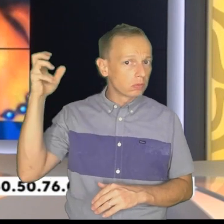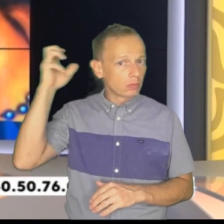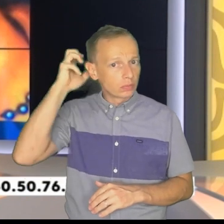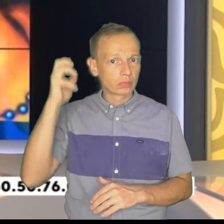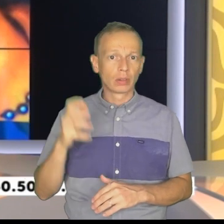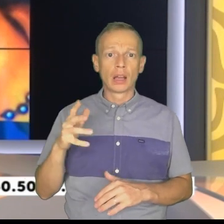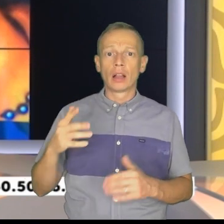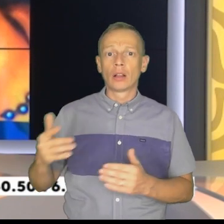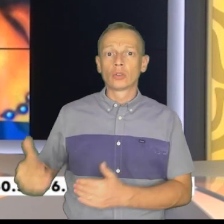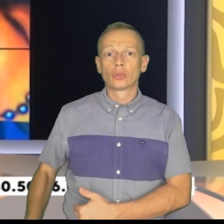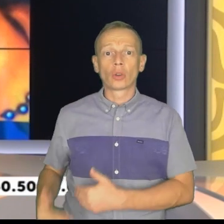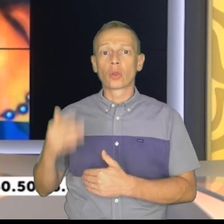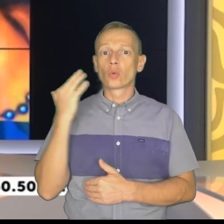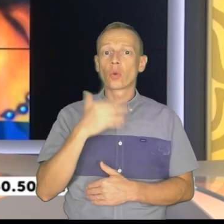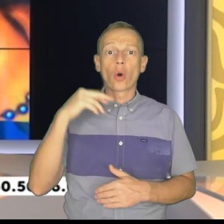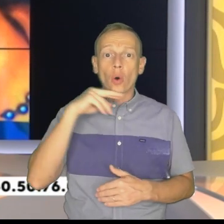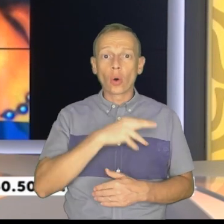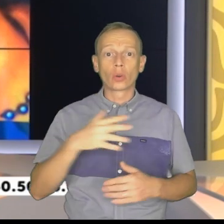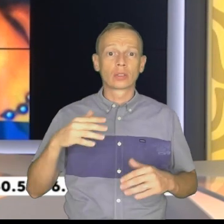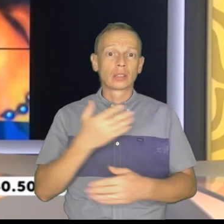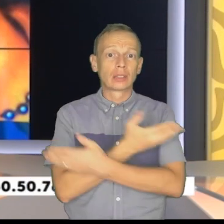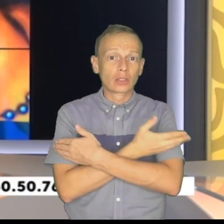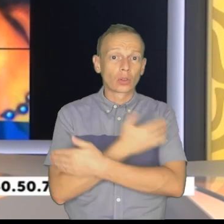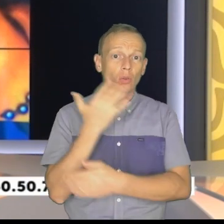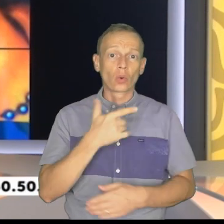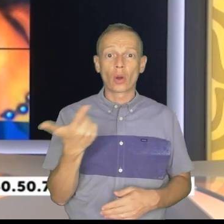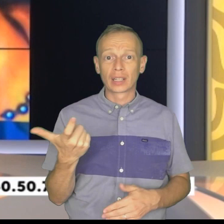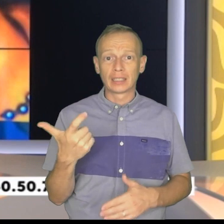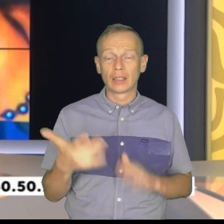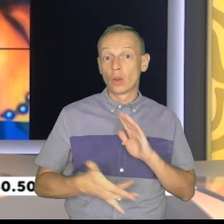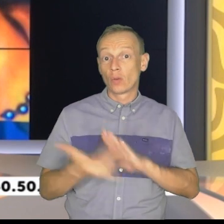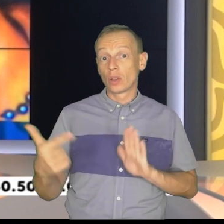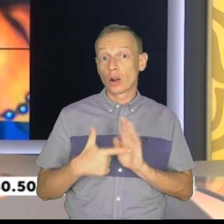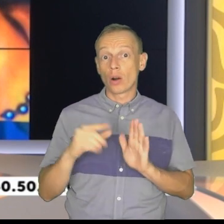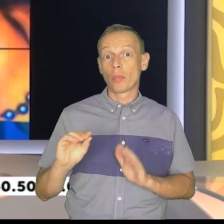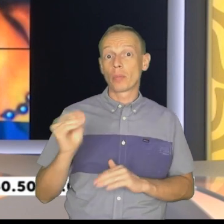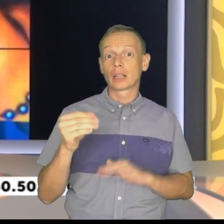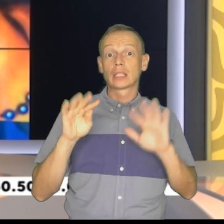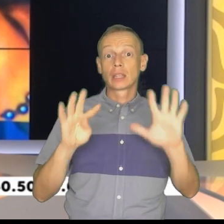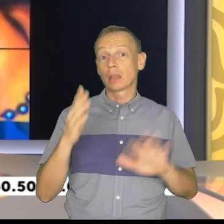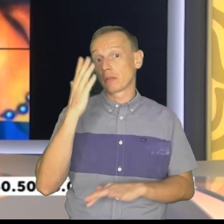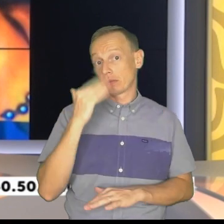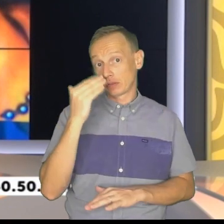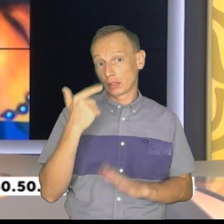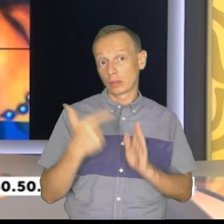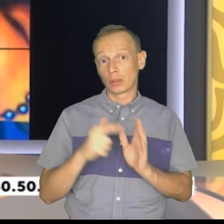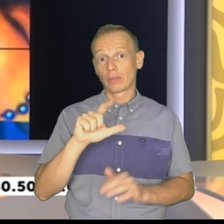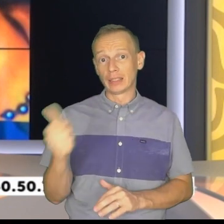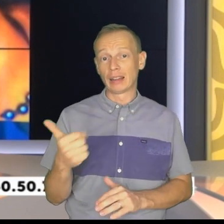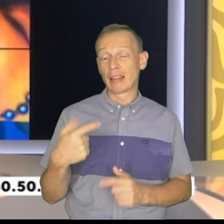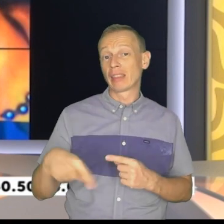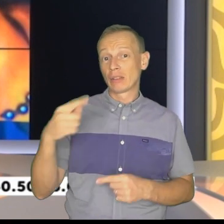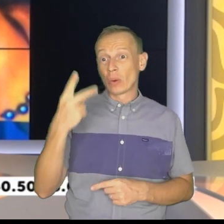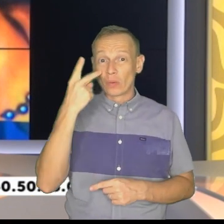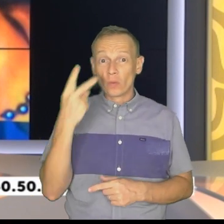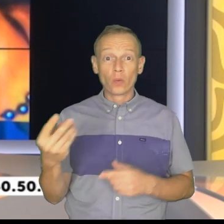en chignon. Elle porte un short couleur rose, t-shirt couleur gris. Elle est en fugue depuis le mercredi 9 février 2021 et a